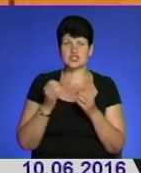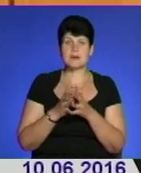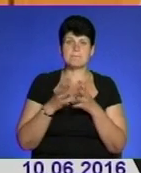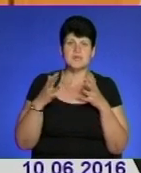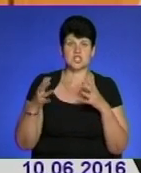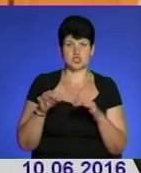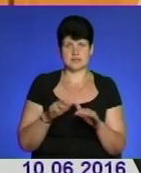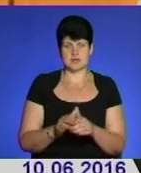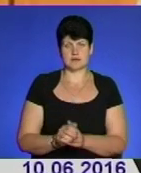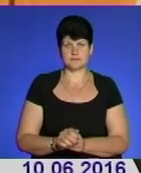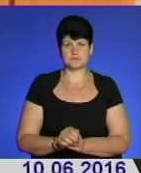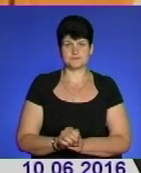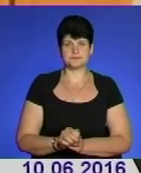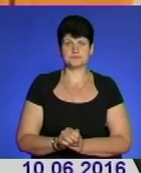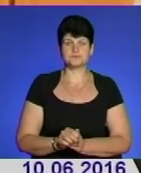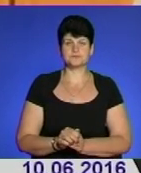захід.